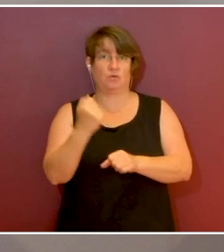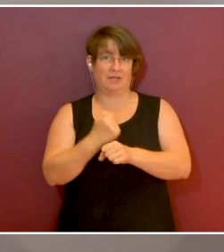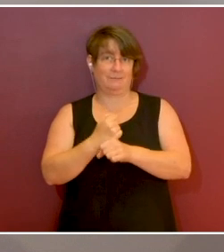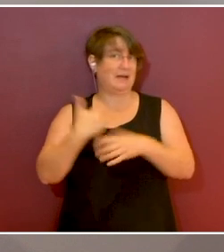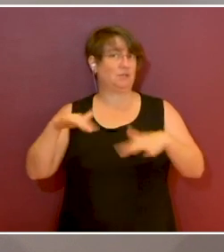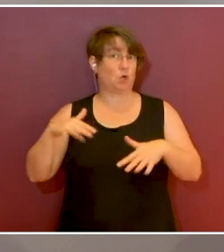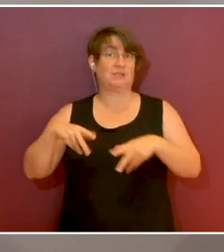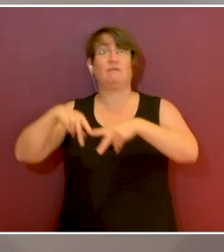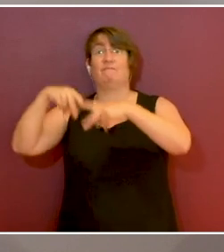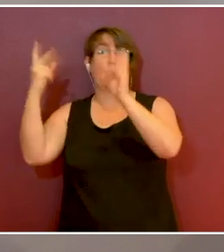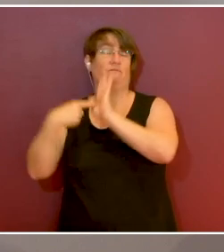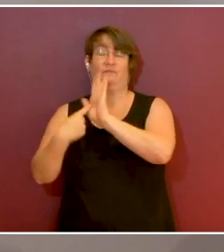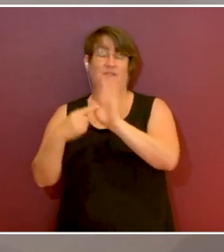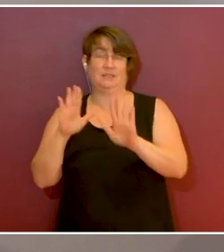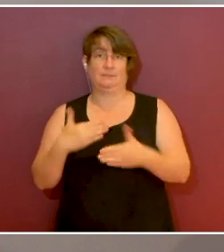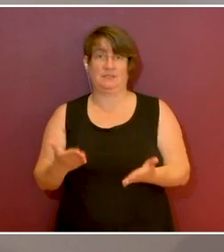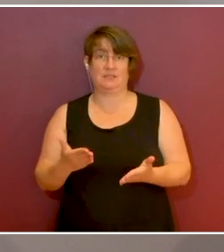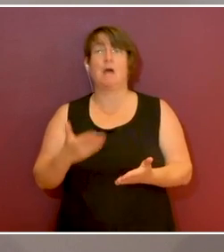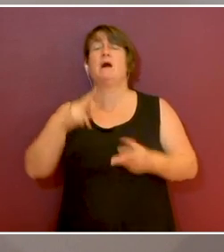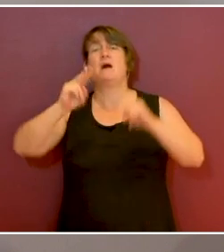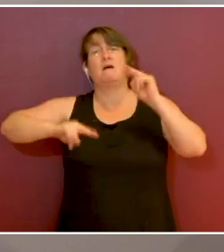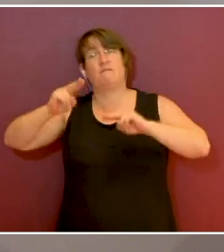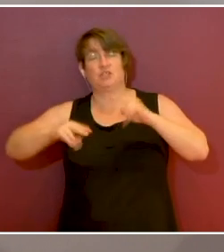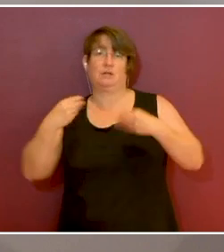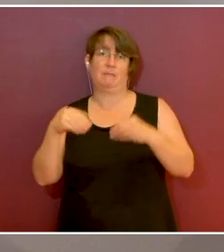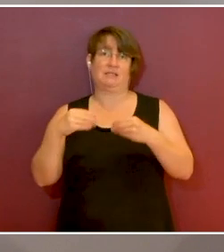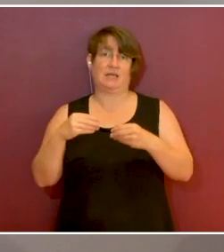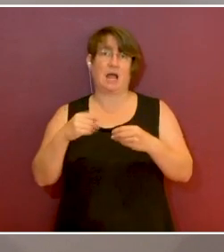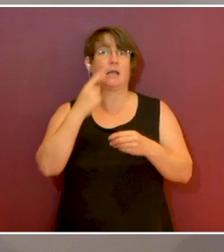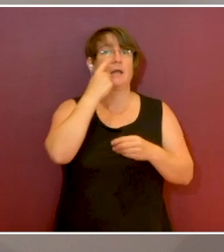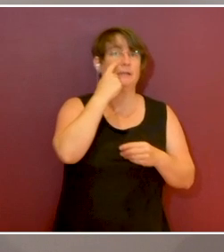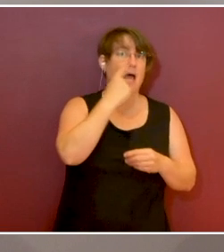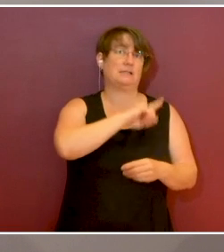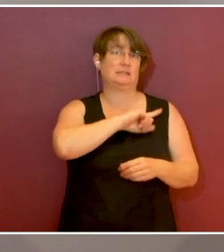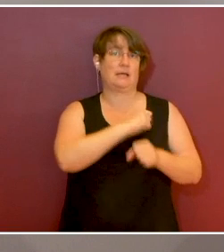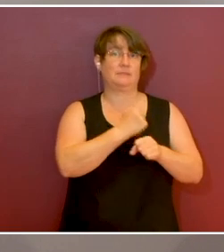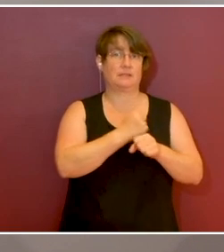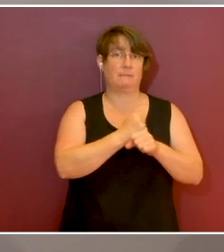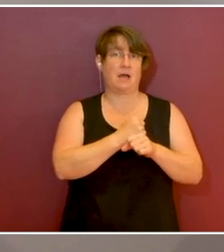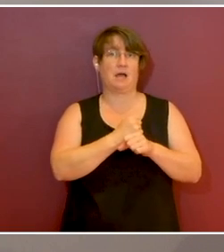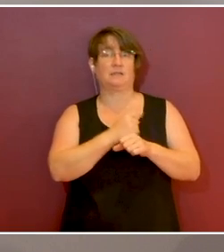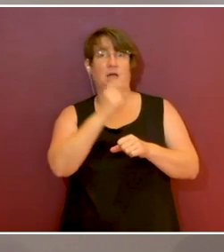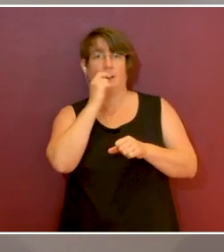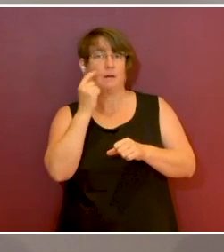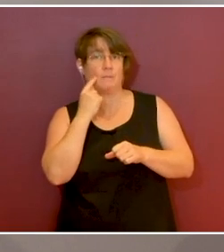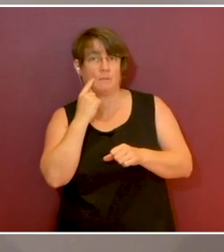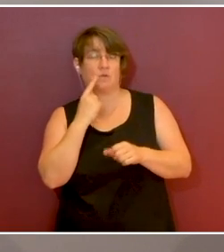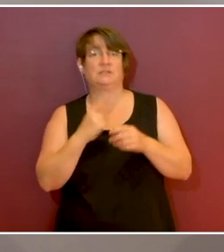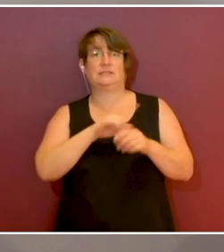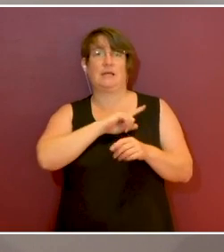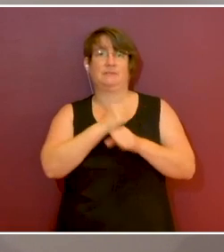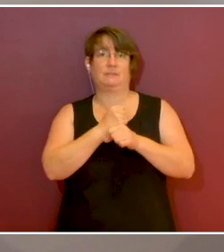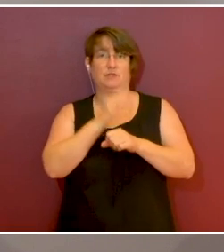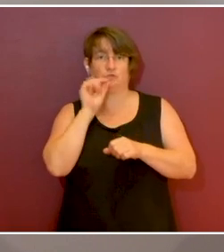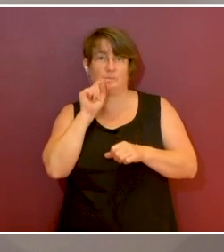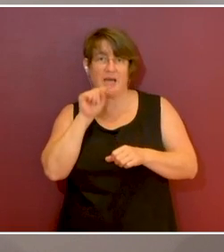haben verglichen verschiedene Materialien, also aus der Nase selber, Speichel selber, Rachenspülwasser oder Wangenabstrich. Und da haben wir